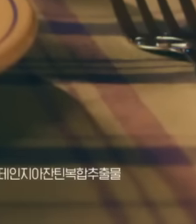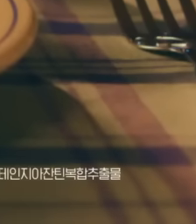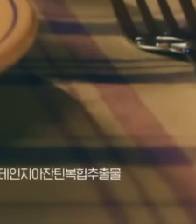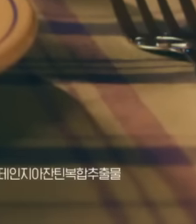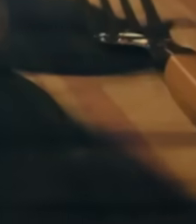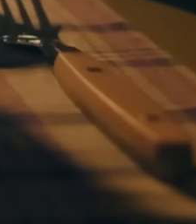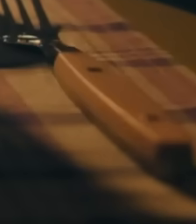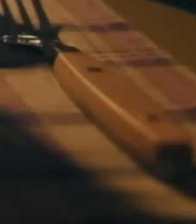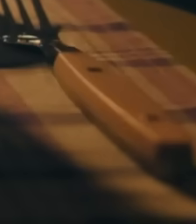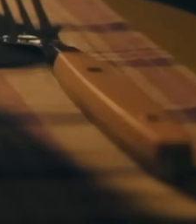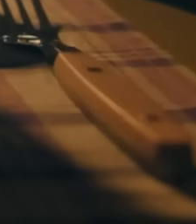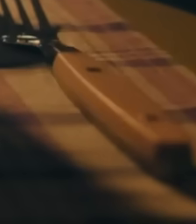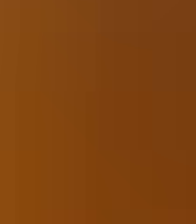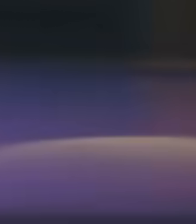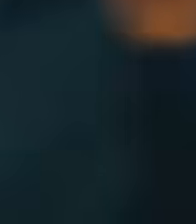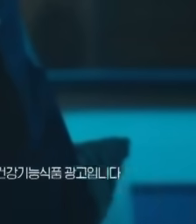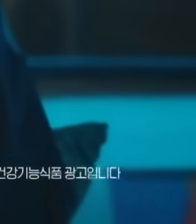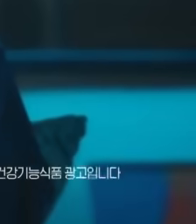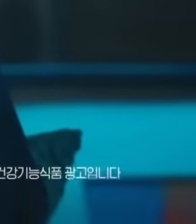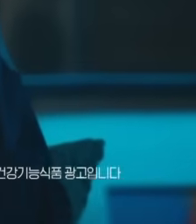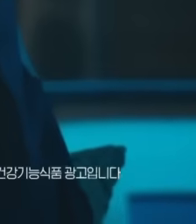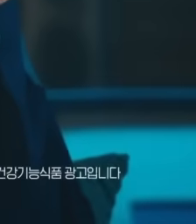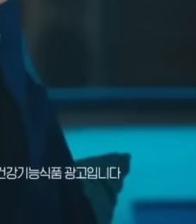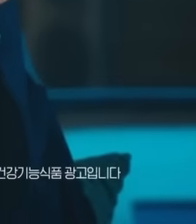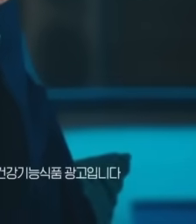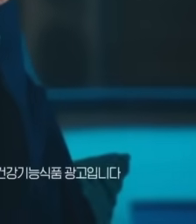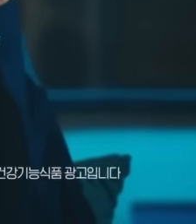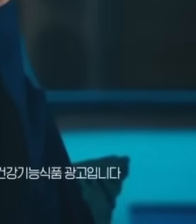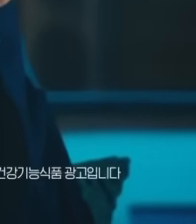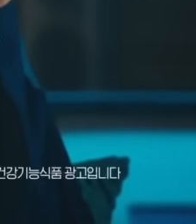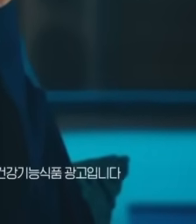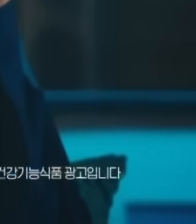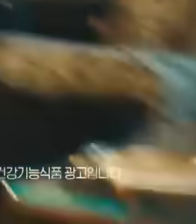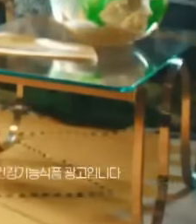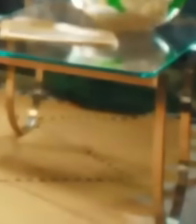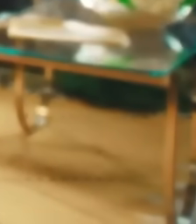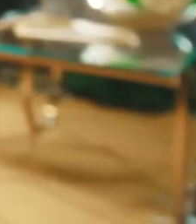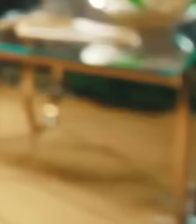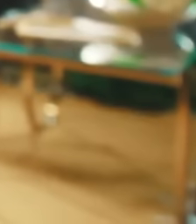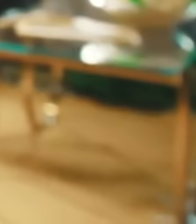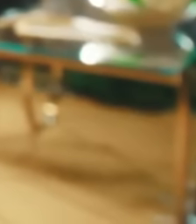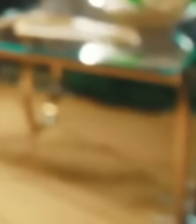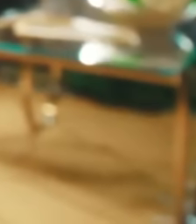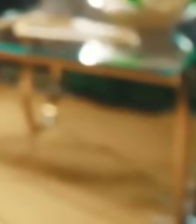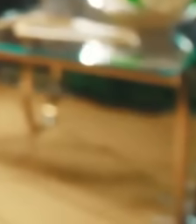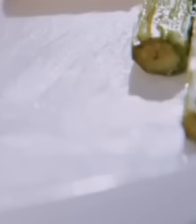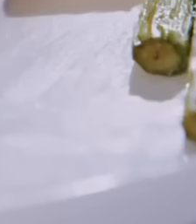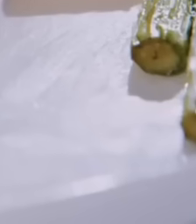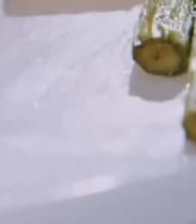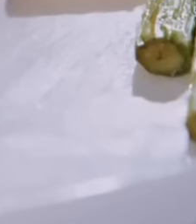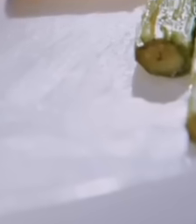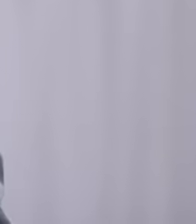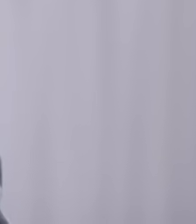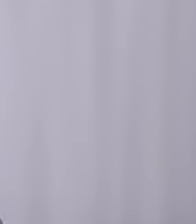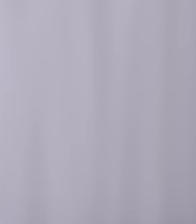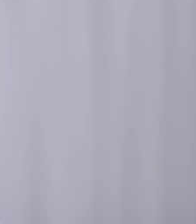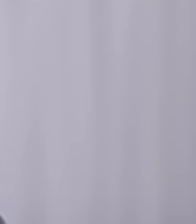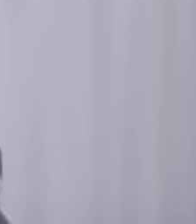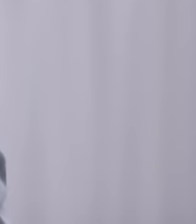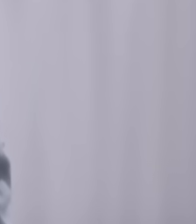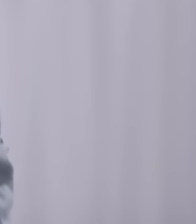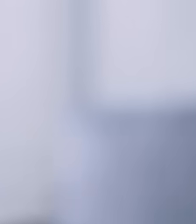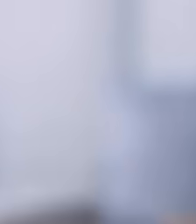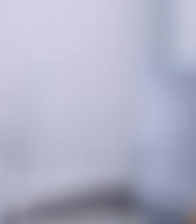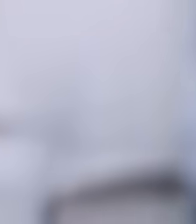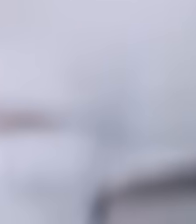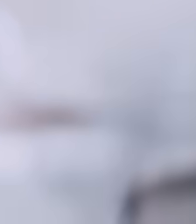루테인 지아잔틴만 딱. 아이원 루테인 지아잔틴 미니 안구 건강. 와, 드시는 건